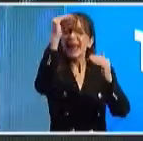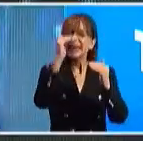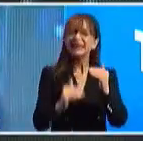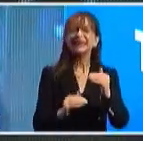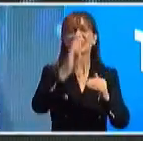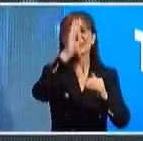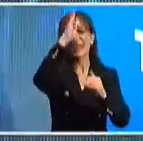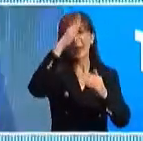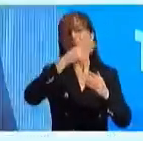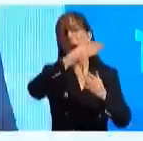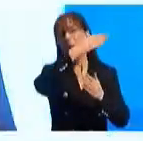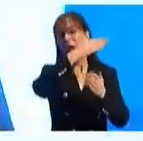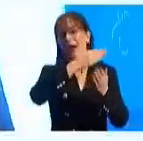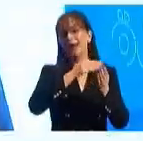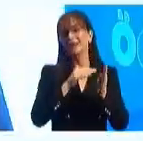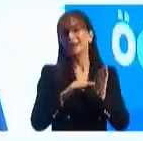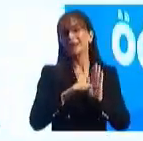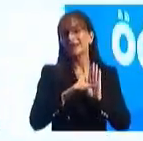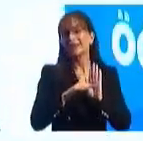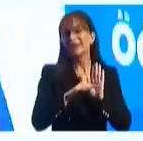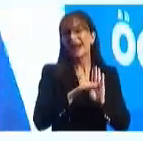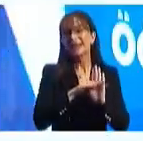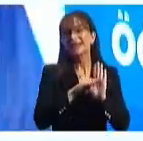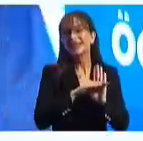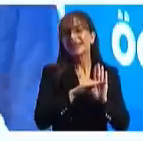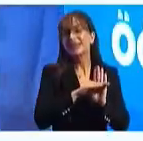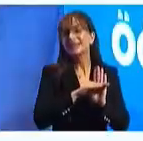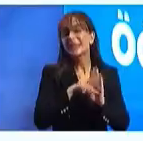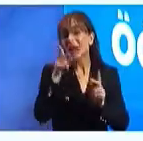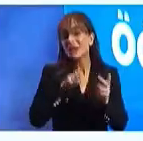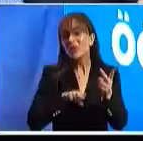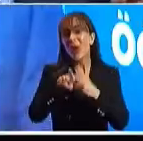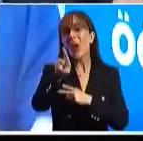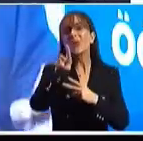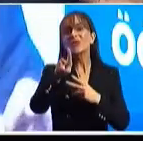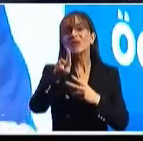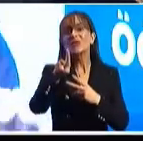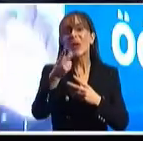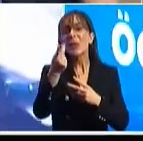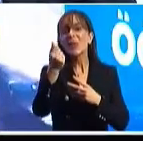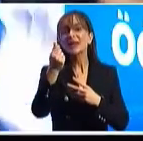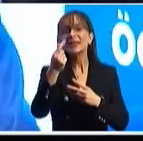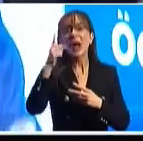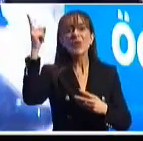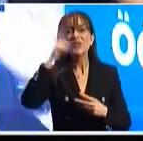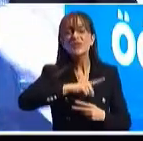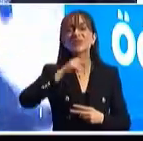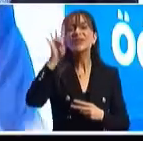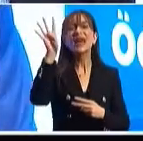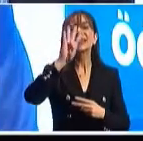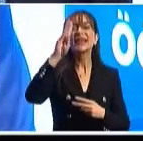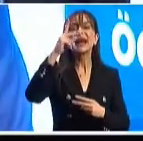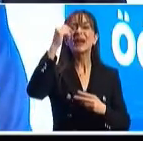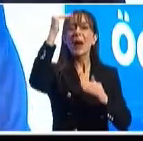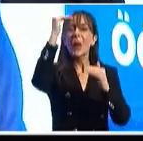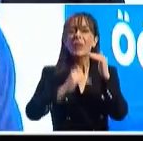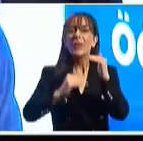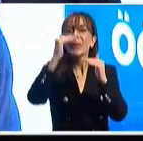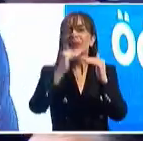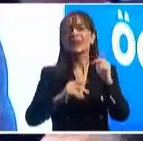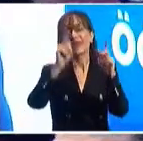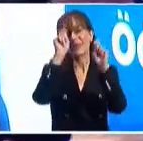İstanbul kartlarındaki yolculuk ücret tarifesine tam %40 indirim yapacağız.